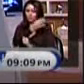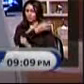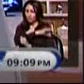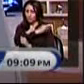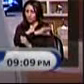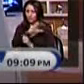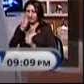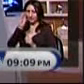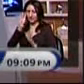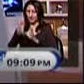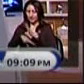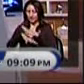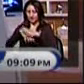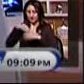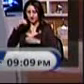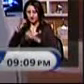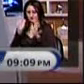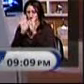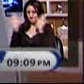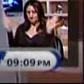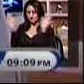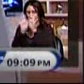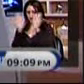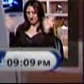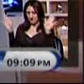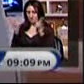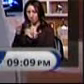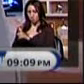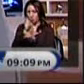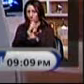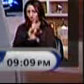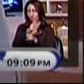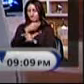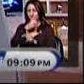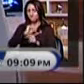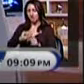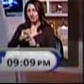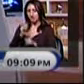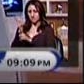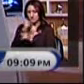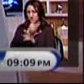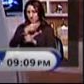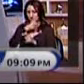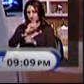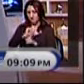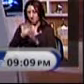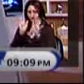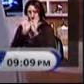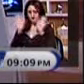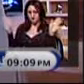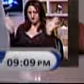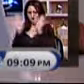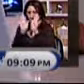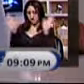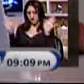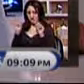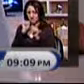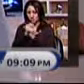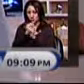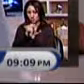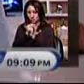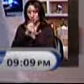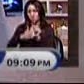اتعملت مسرحية وعملها مخرج فرنساوي كبير جدا اسمه جون لوي مارتينيلي، والمسرحية لاقت ولا زالت تلاقي في